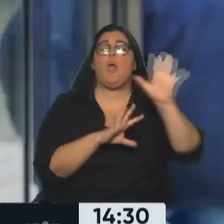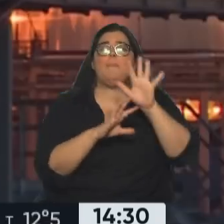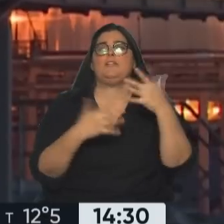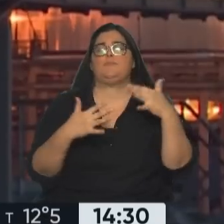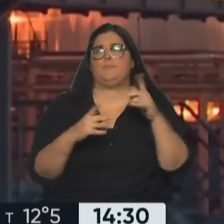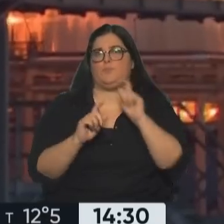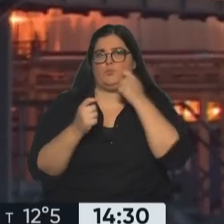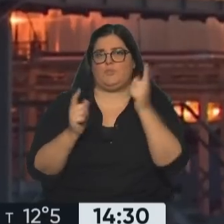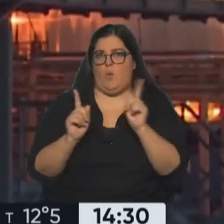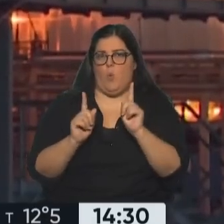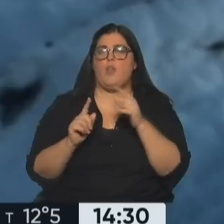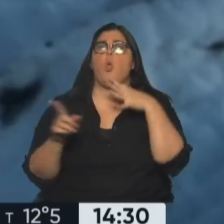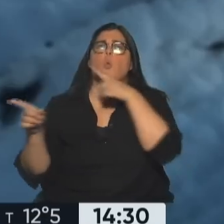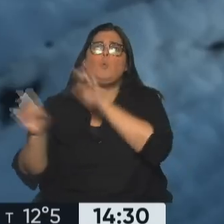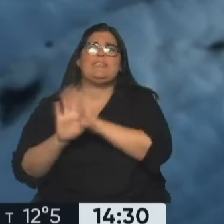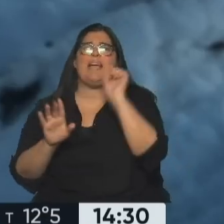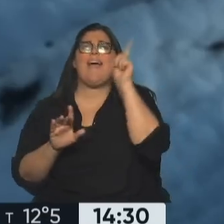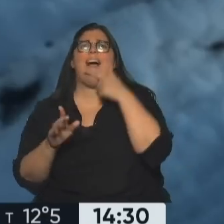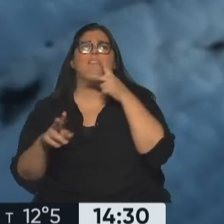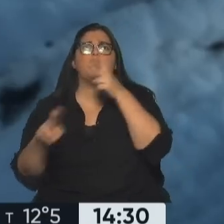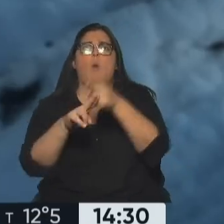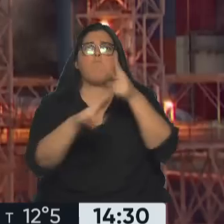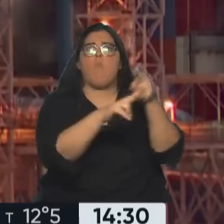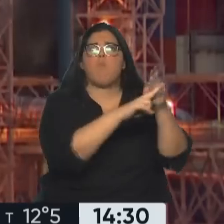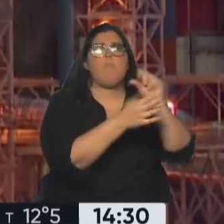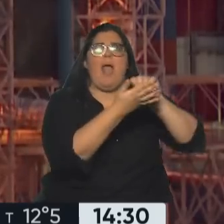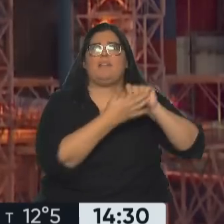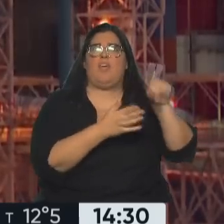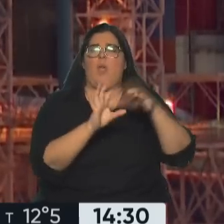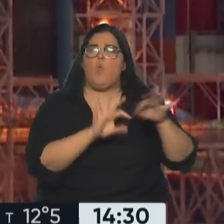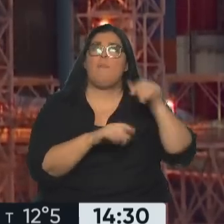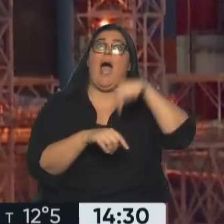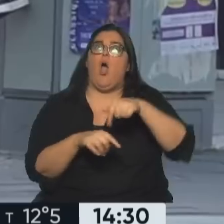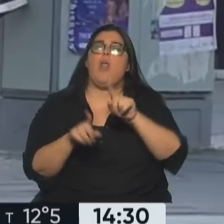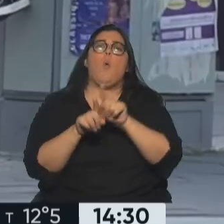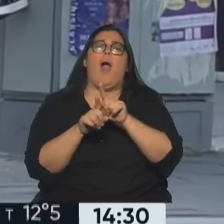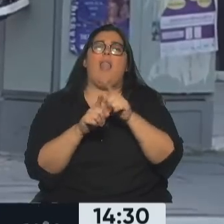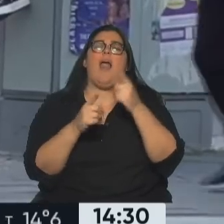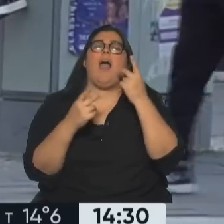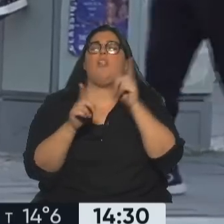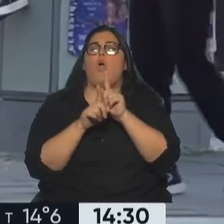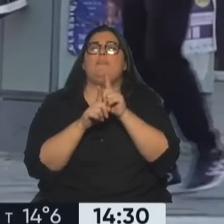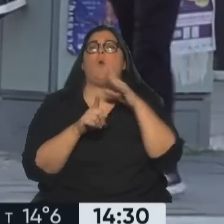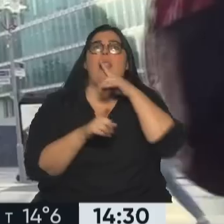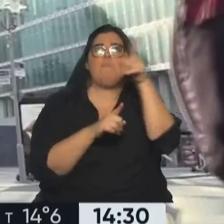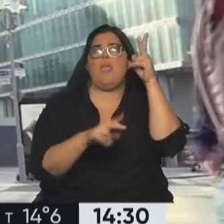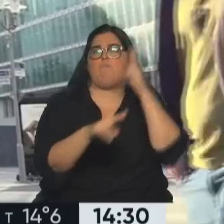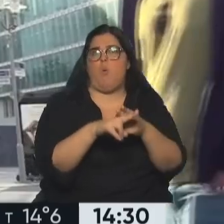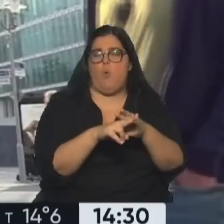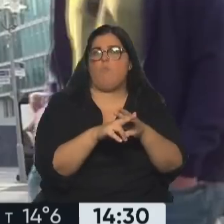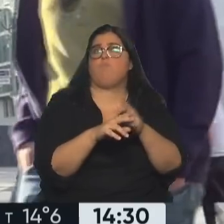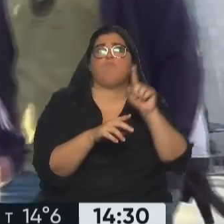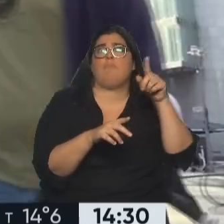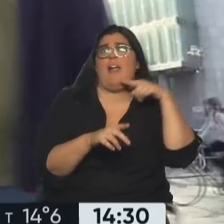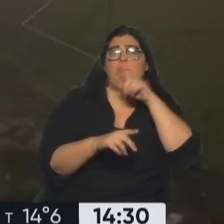o redujo drásticamente el suministro de gas a varios países y ahora empieza a aplicar el mismo tratamiento a Berlín, que sin alternativas por el